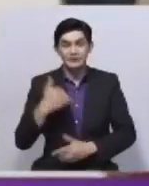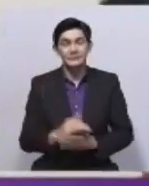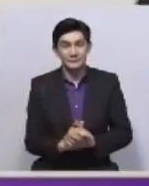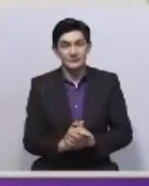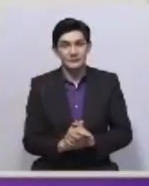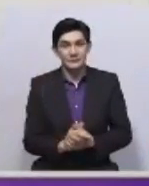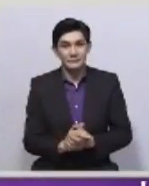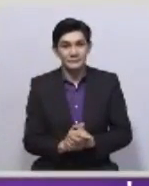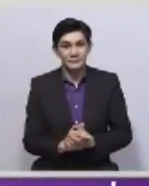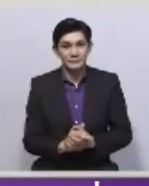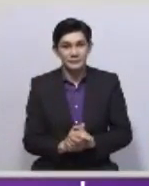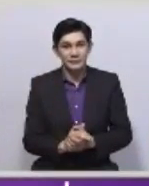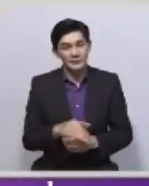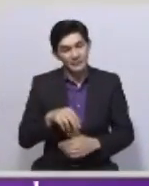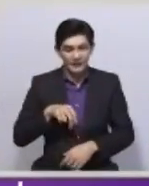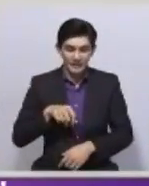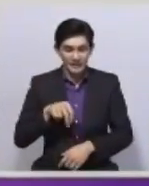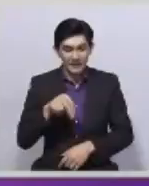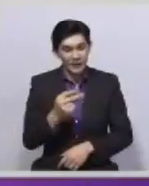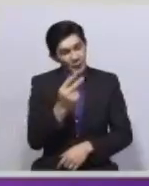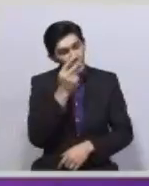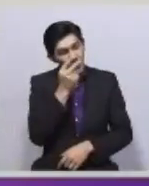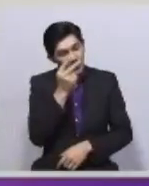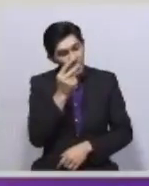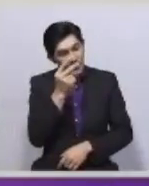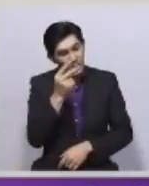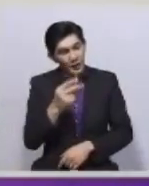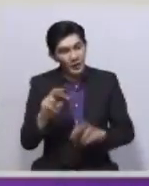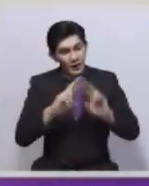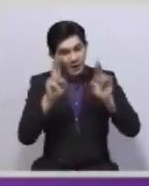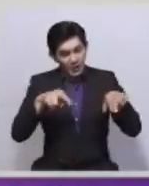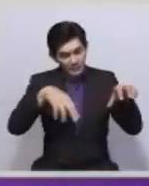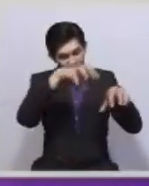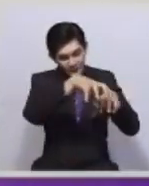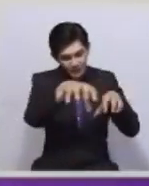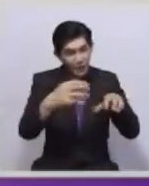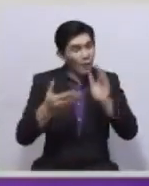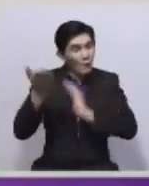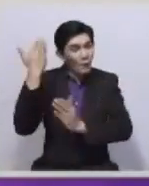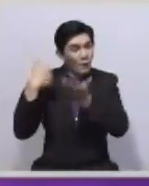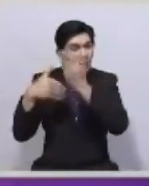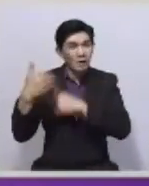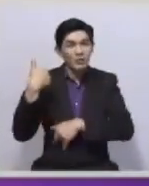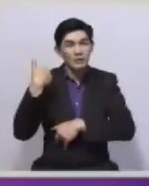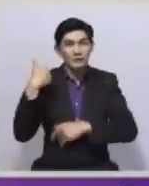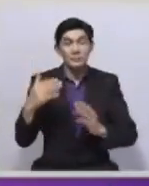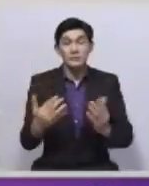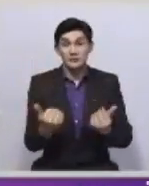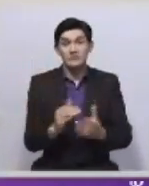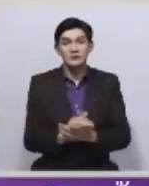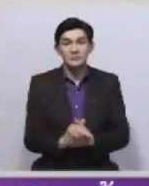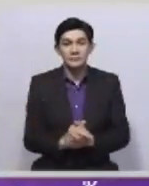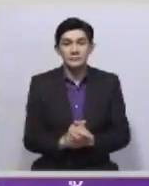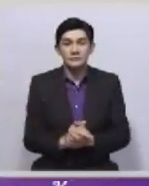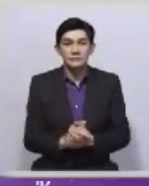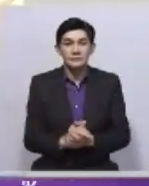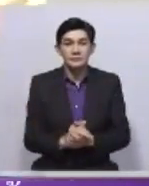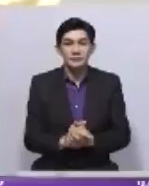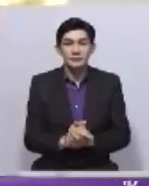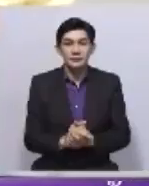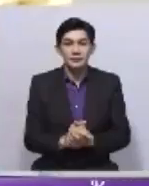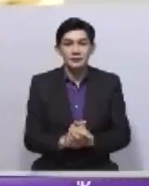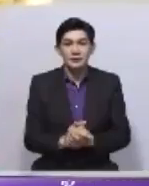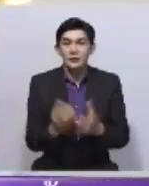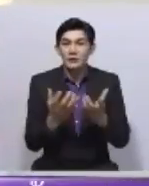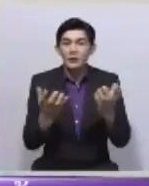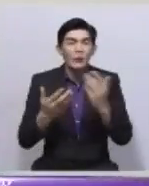ย่างเวลาเดินผ่านมาเราได้เห็นร้านค้าแบบโบราณนะฮะรถเข็นขายของแบบของโบ